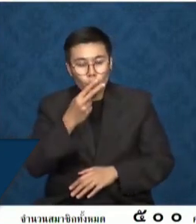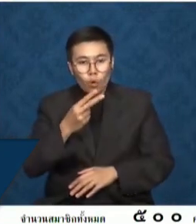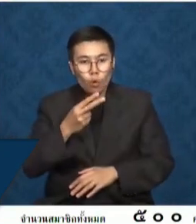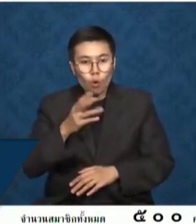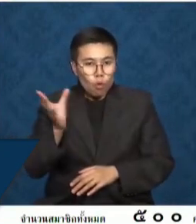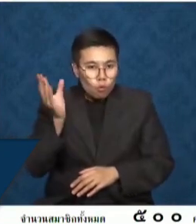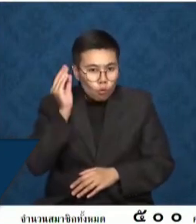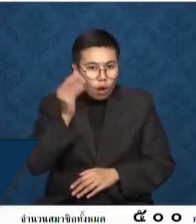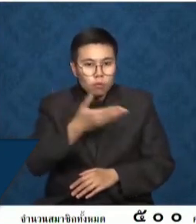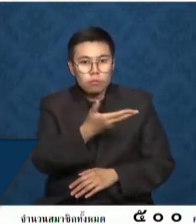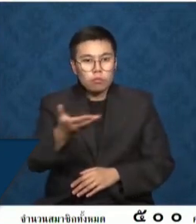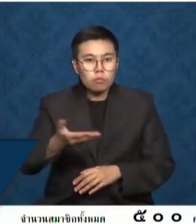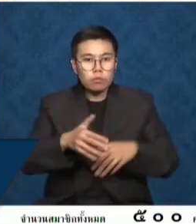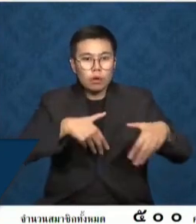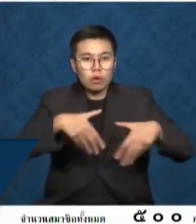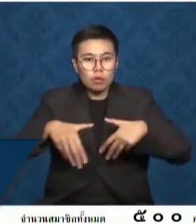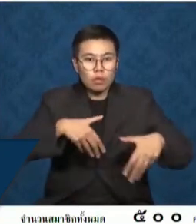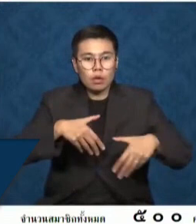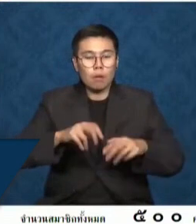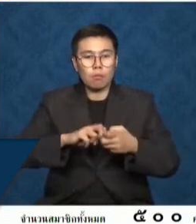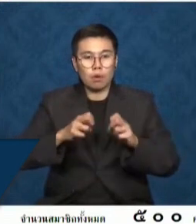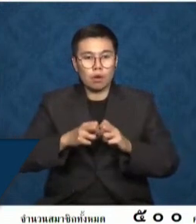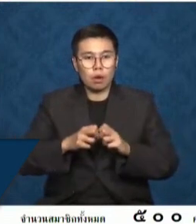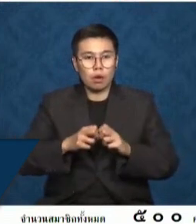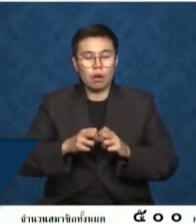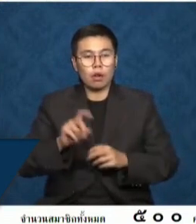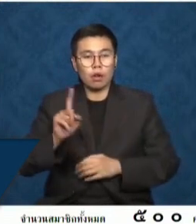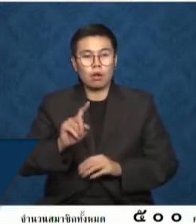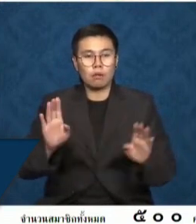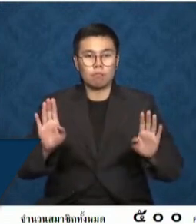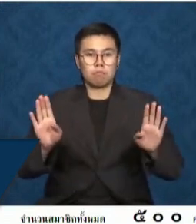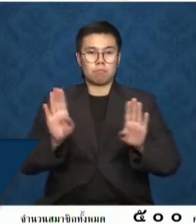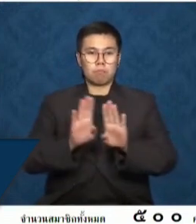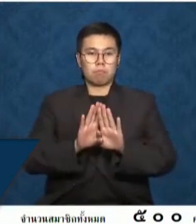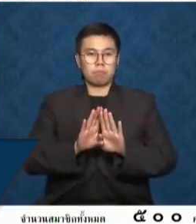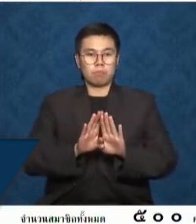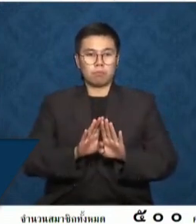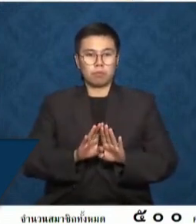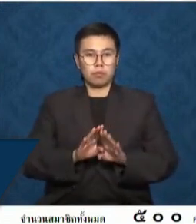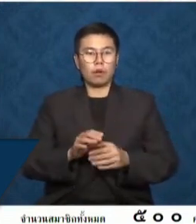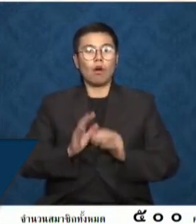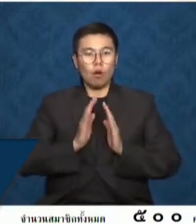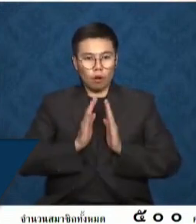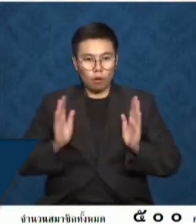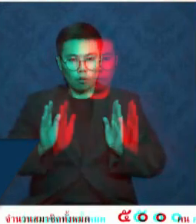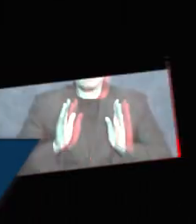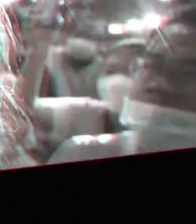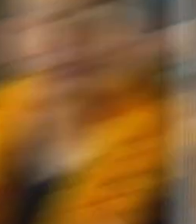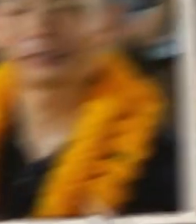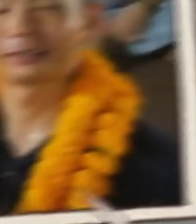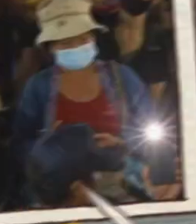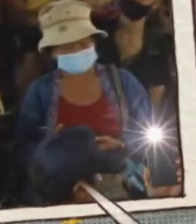กเขาก่อนอย่าเพิ่งตัดปัญหาด้วยการปิดประตูบานนั้นเลยค่ะขอบคุณท่านประธานค่ะ